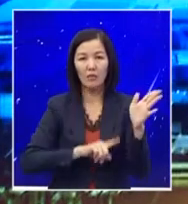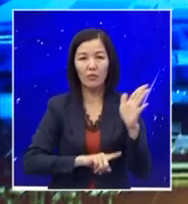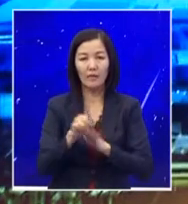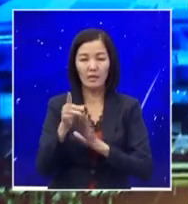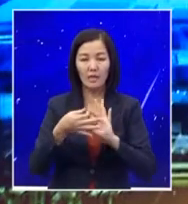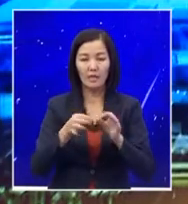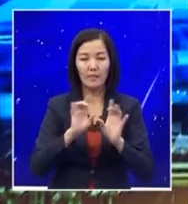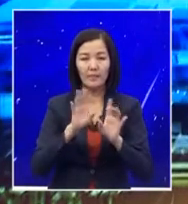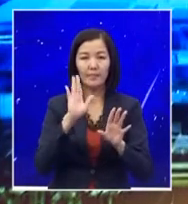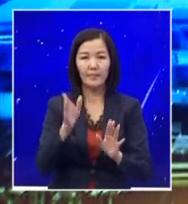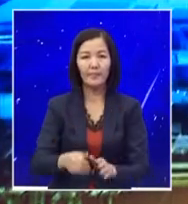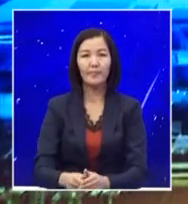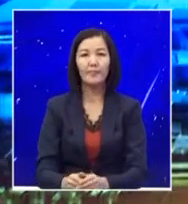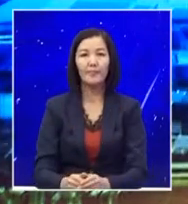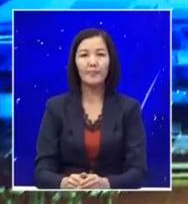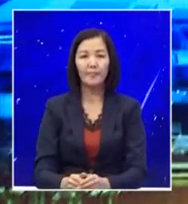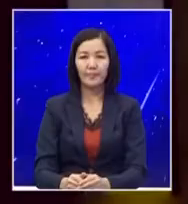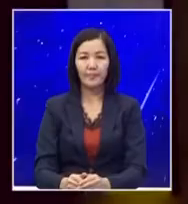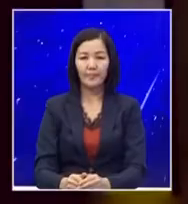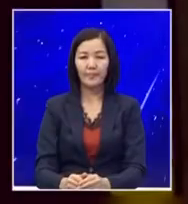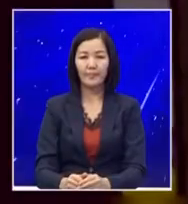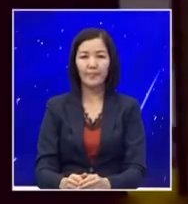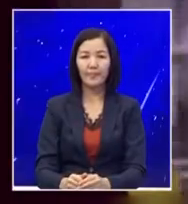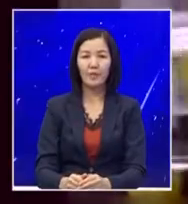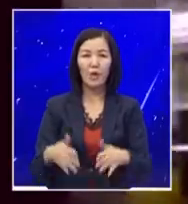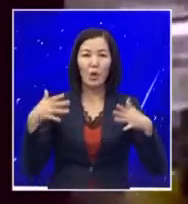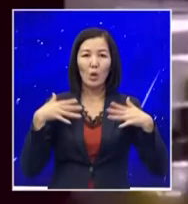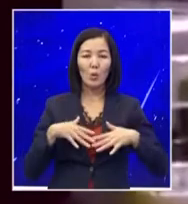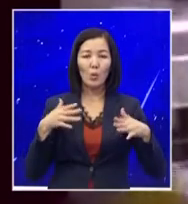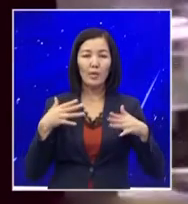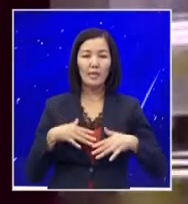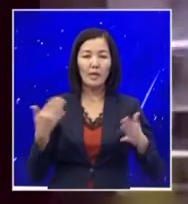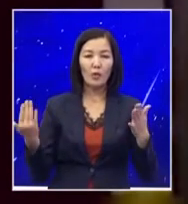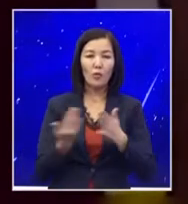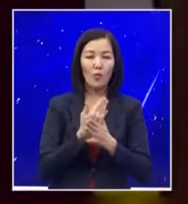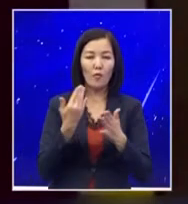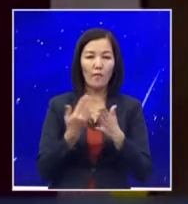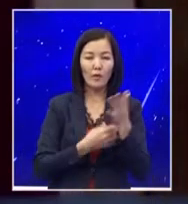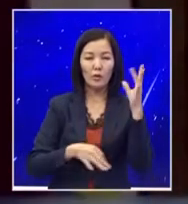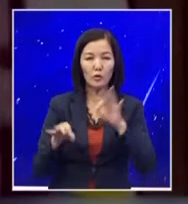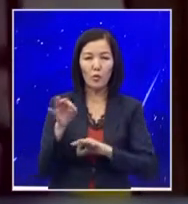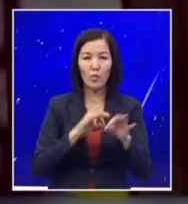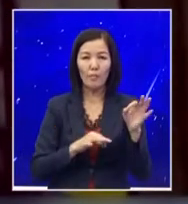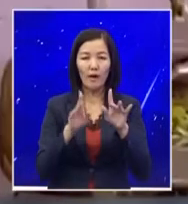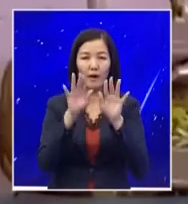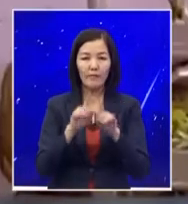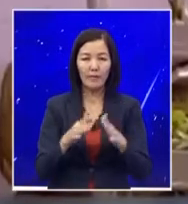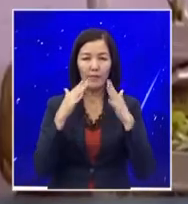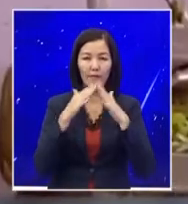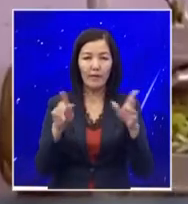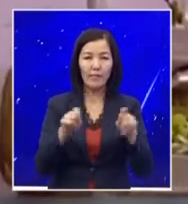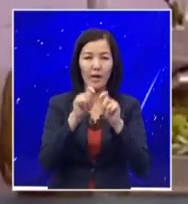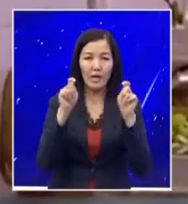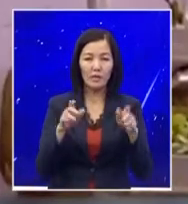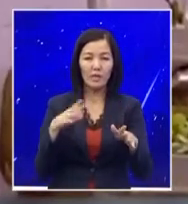бастады. Толығырақ келесі топтамада. Грузияда инновациялық жоба. Вертикалды автоматтандырылған ферма іске қосылды.